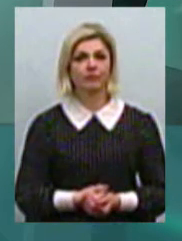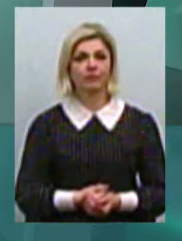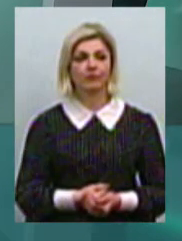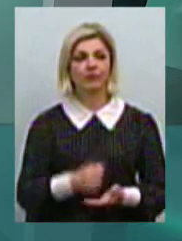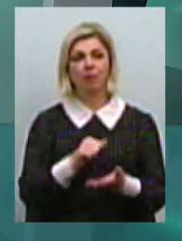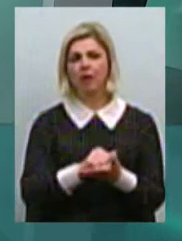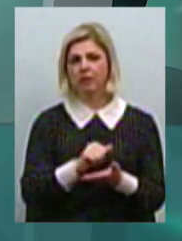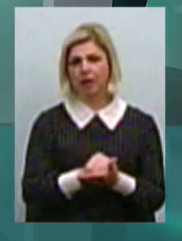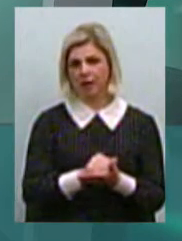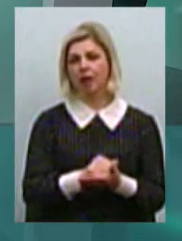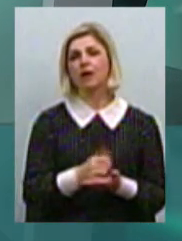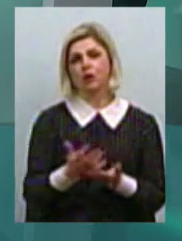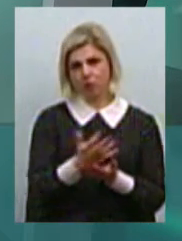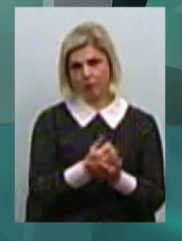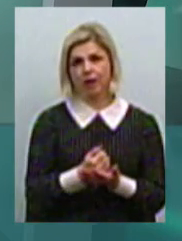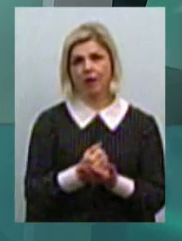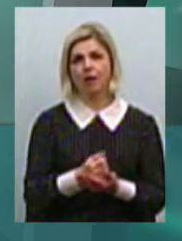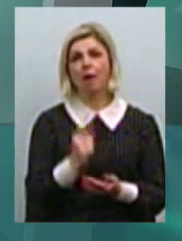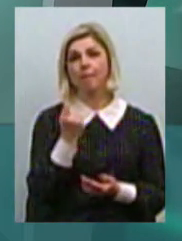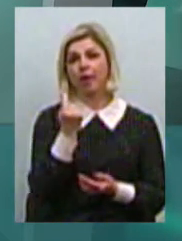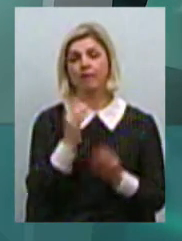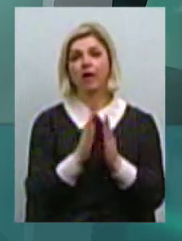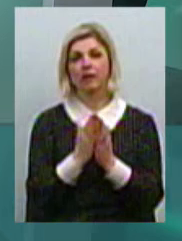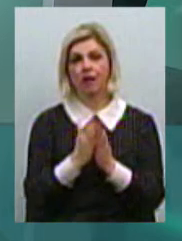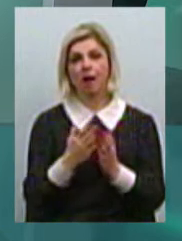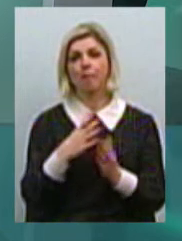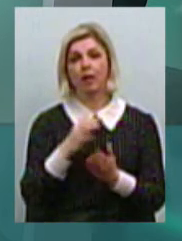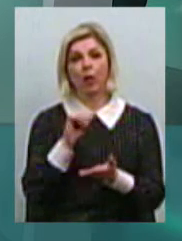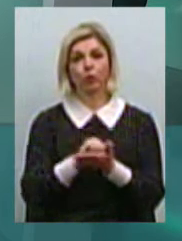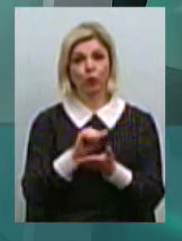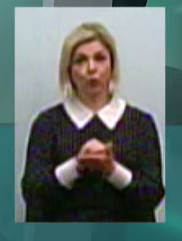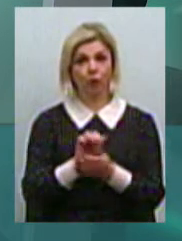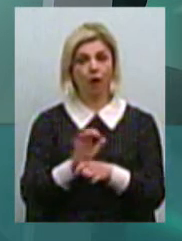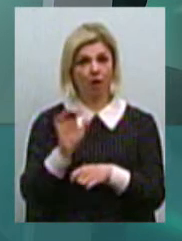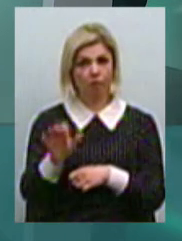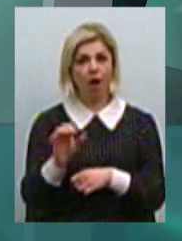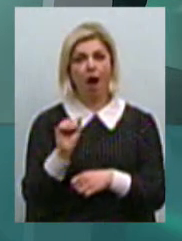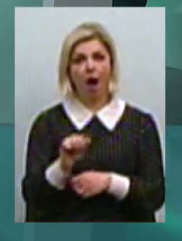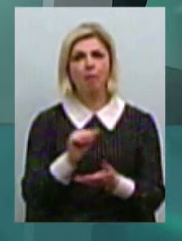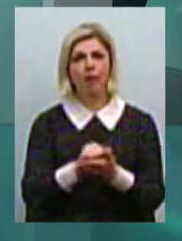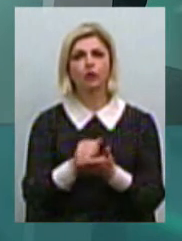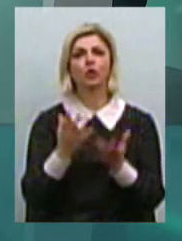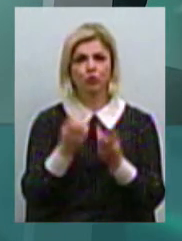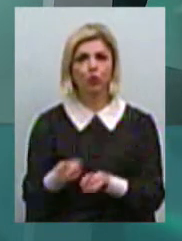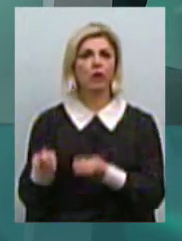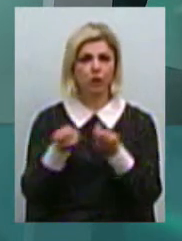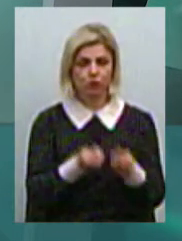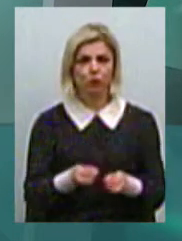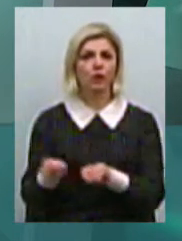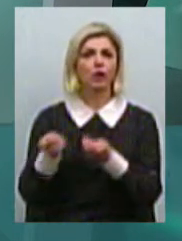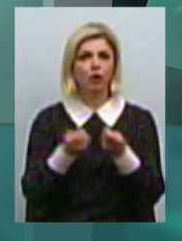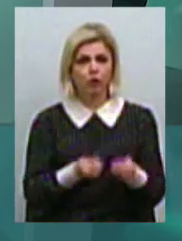матеріали набирались. От перша книга, наприклад, вже пішла в друк, а матеріали несуть. Тобто